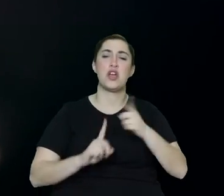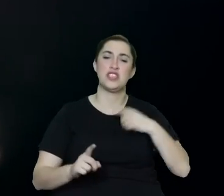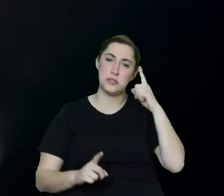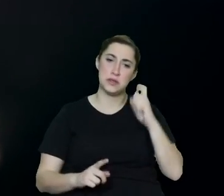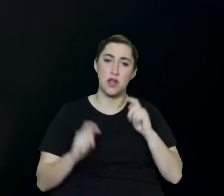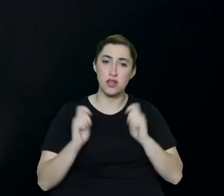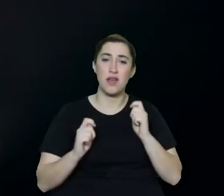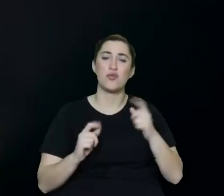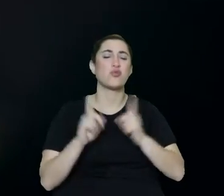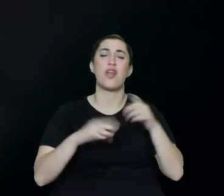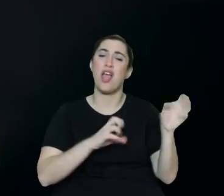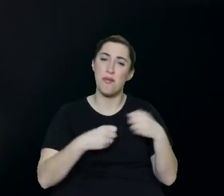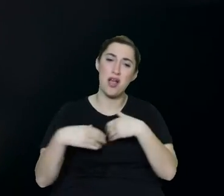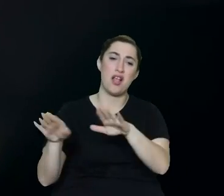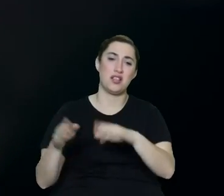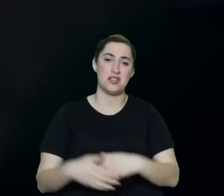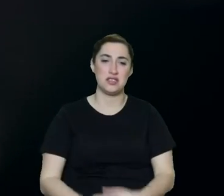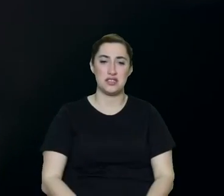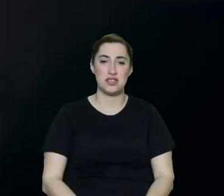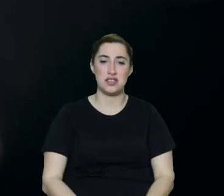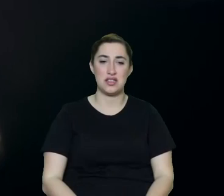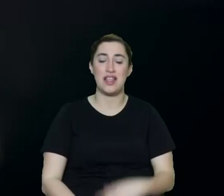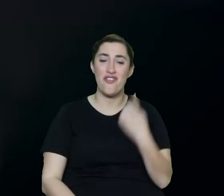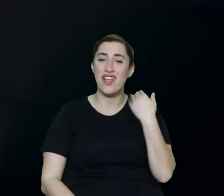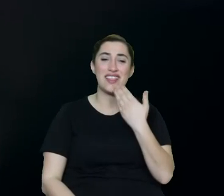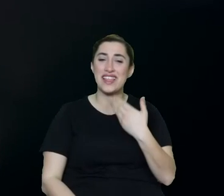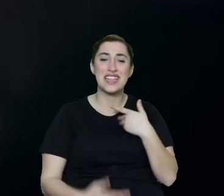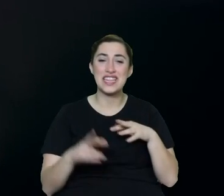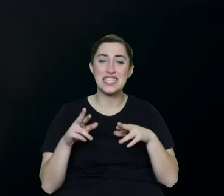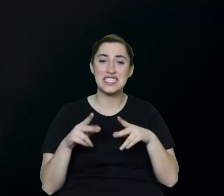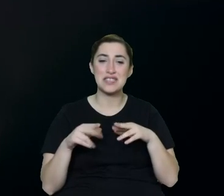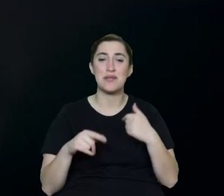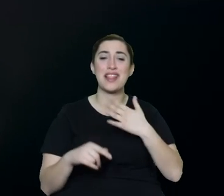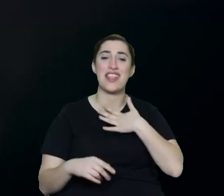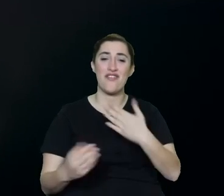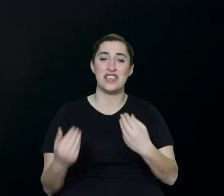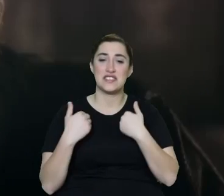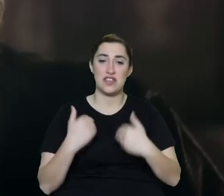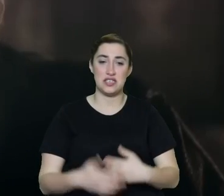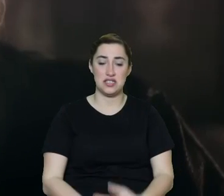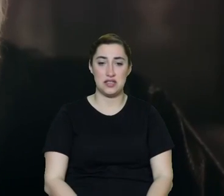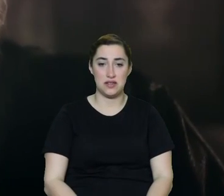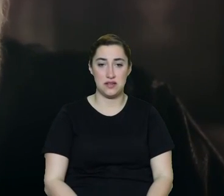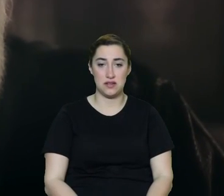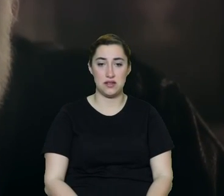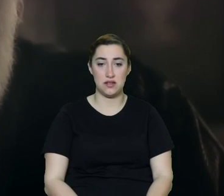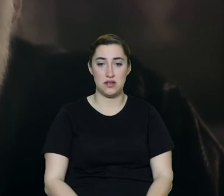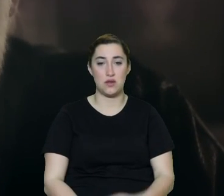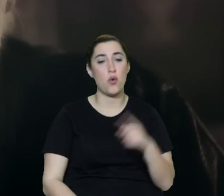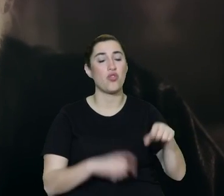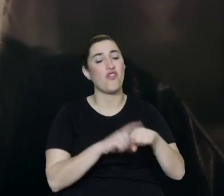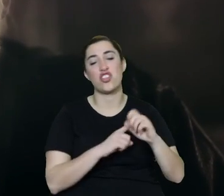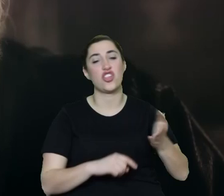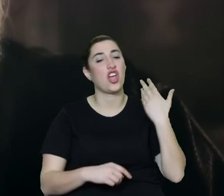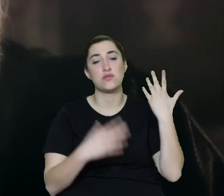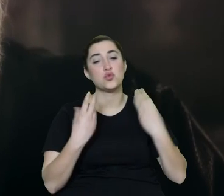istedim. Alın buğdayınızı. Evvel dediğiniz gibi bana nefes verin. Onun